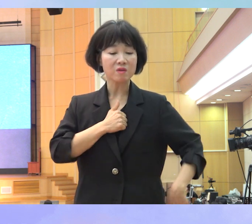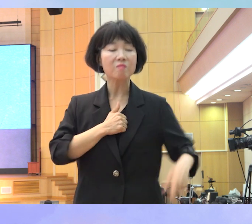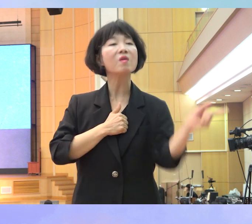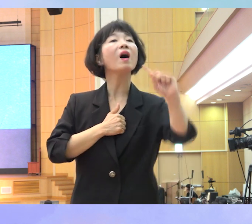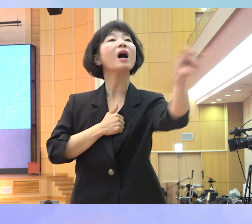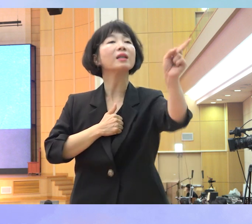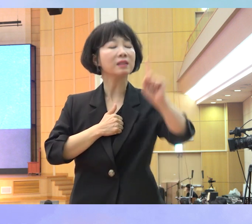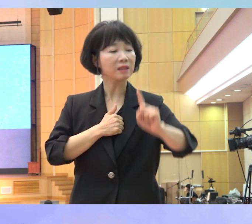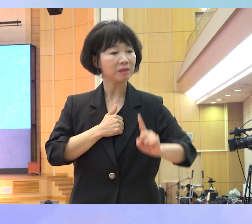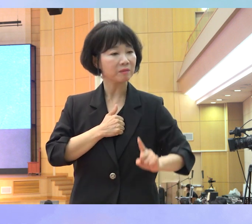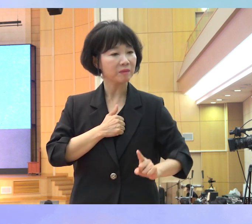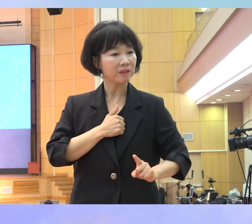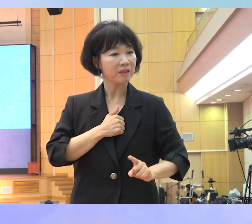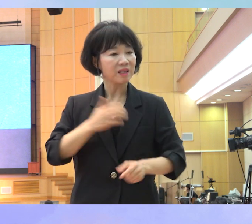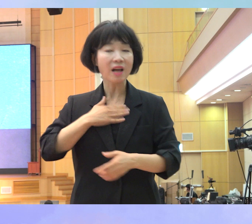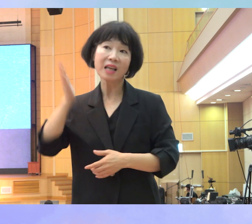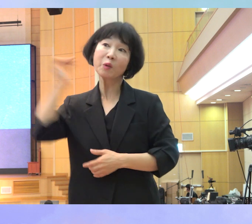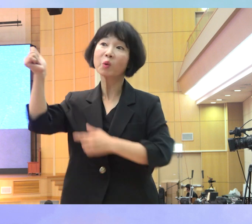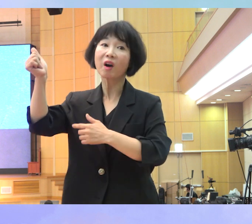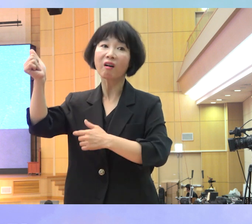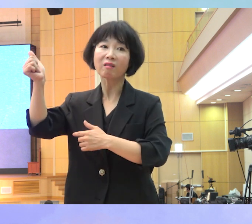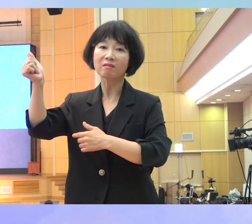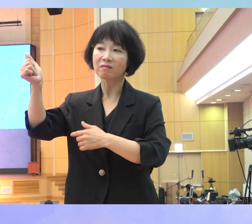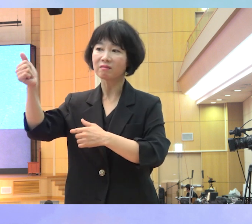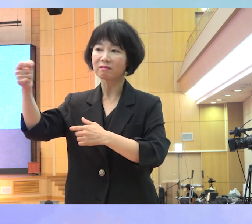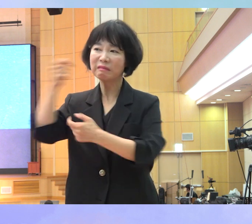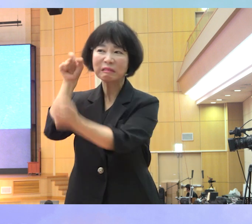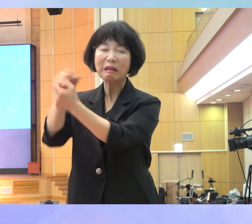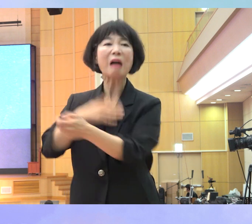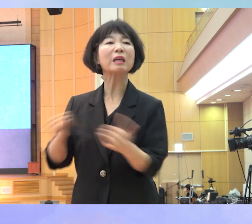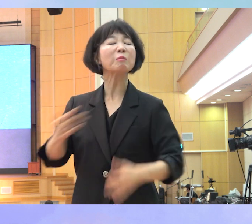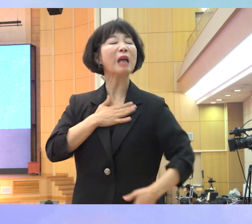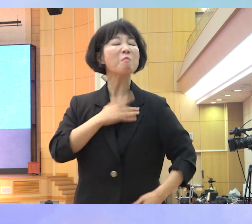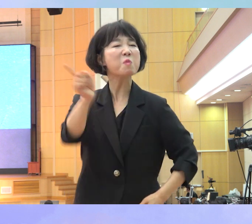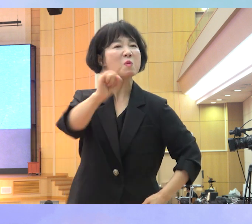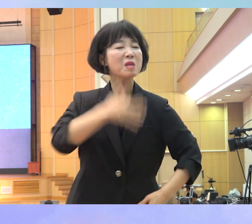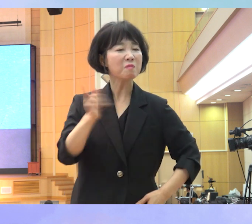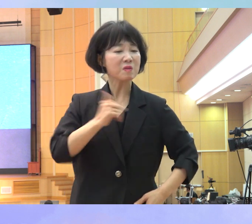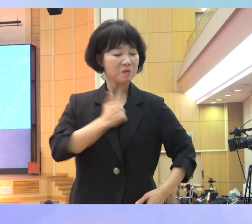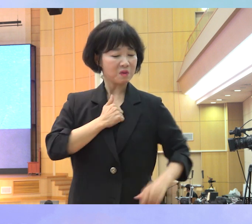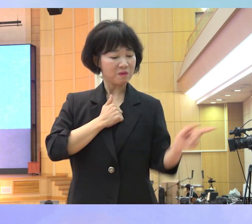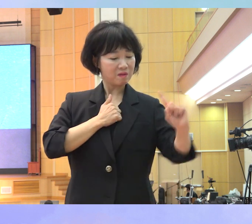말이야 동생의 말이야. 어쩌라고 그게.